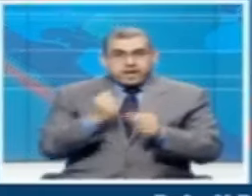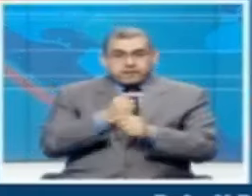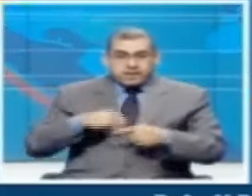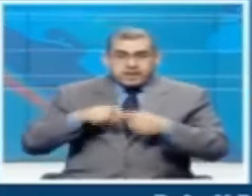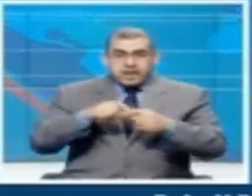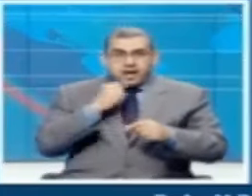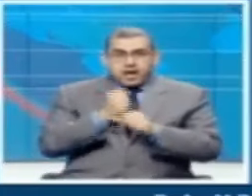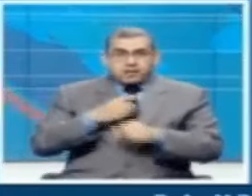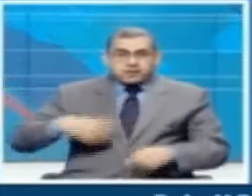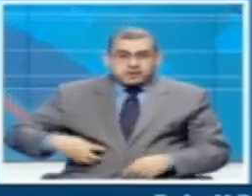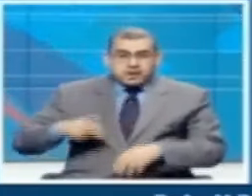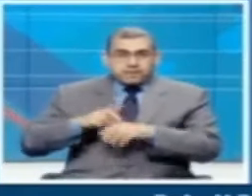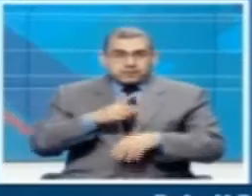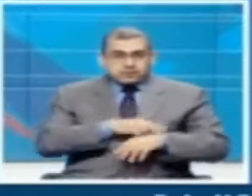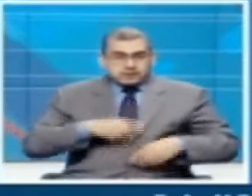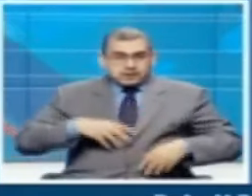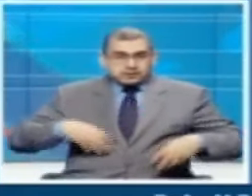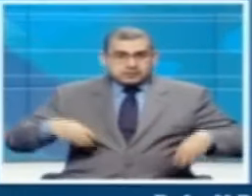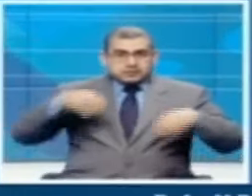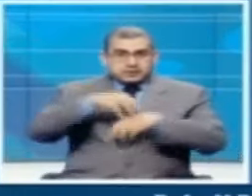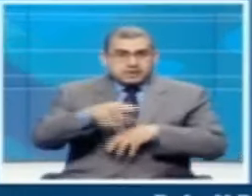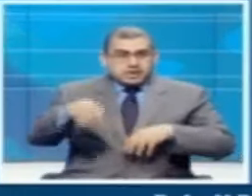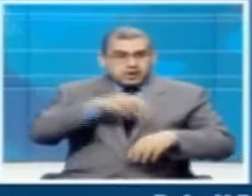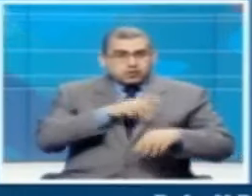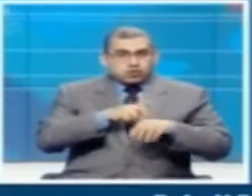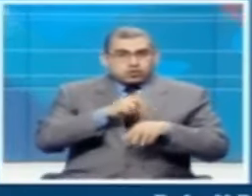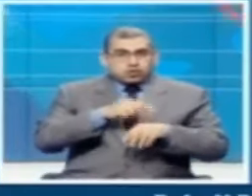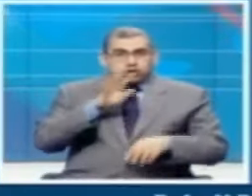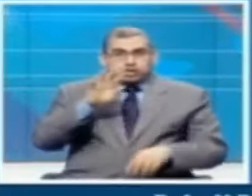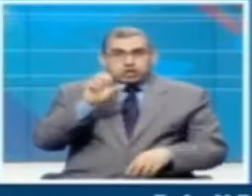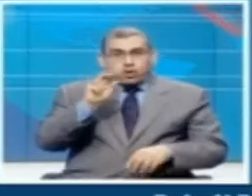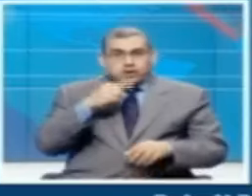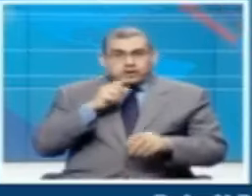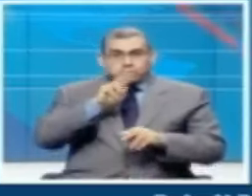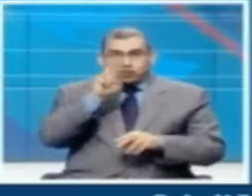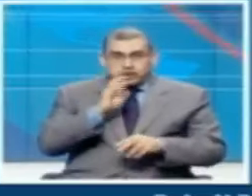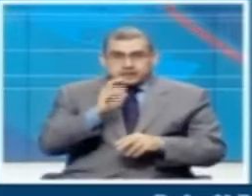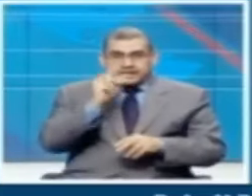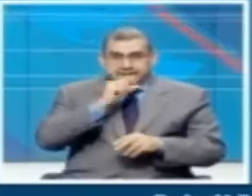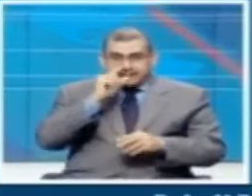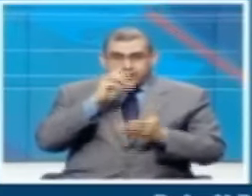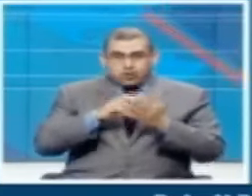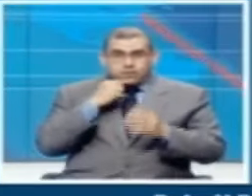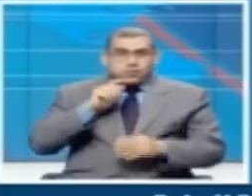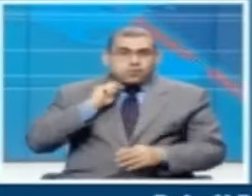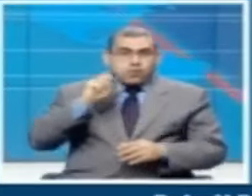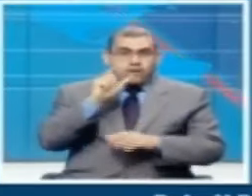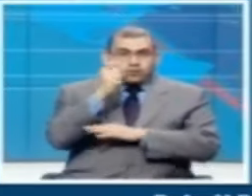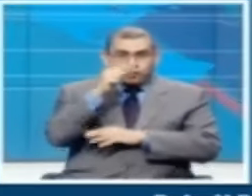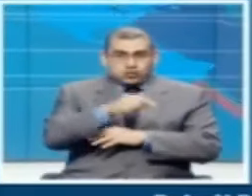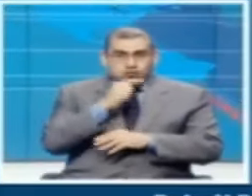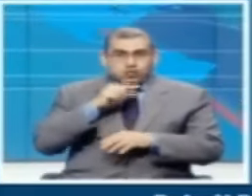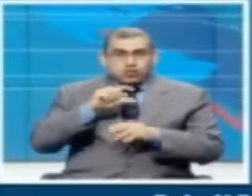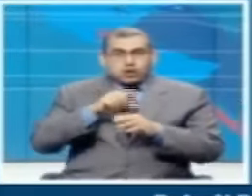وزراعه الاعضاء البشريه وذلك بحضور الدكتور شوقي علام مفتي الجمهوريه والدكتور ايمن مختار محافظ